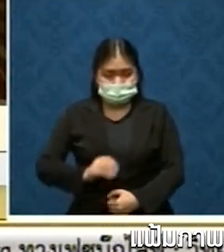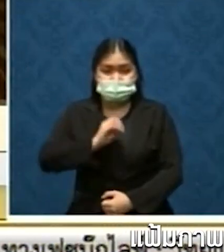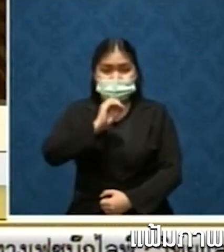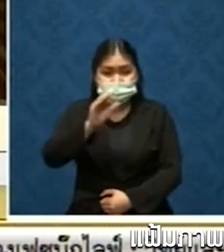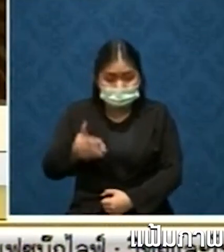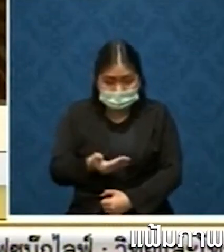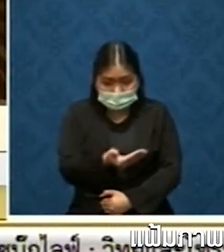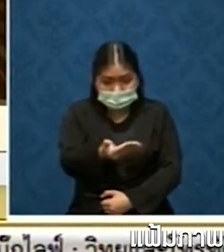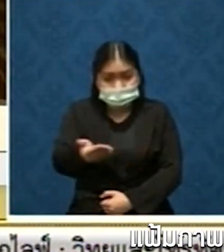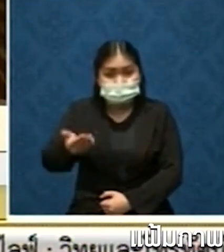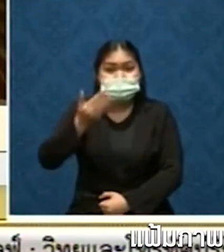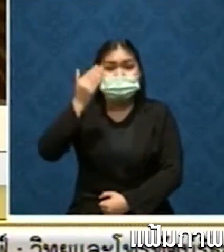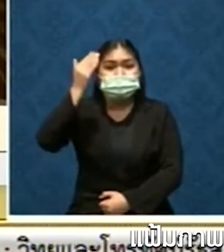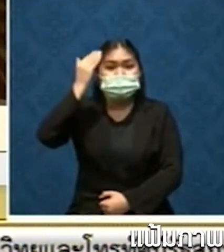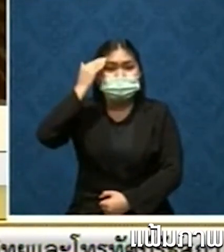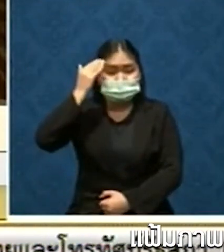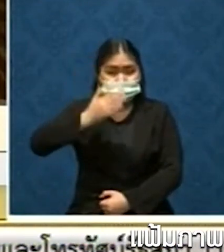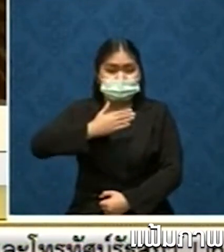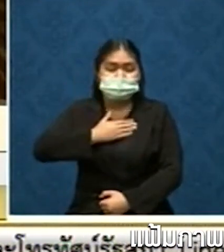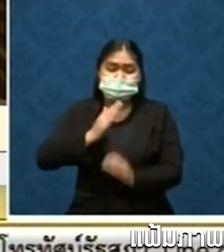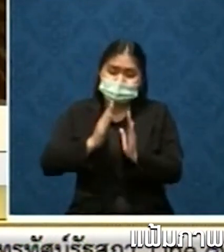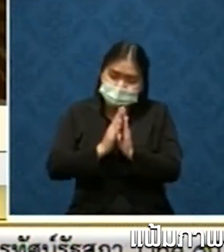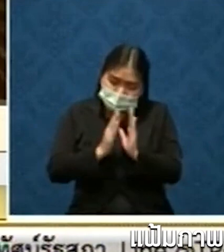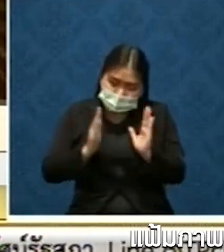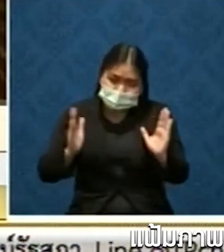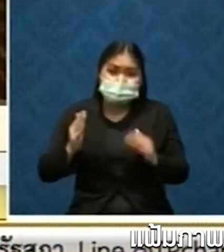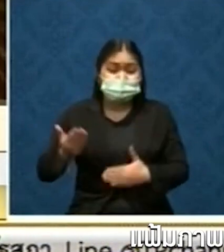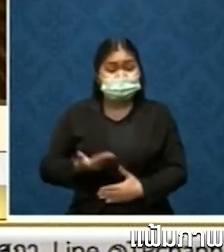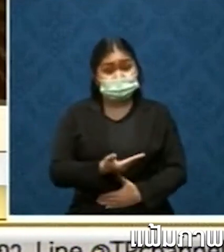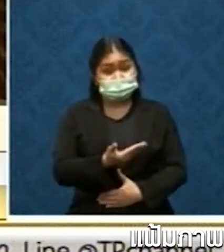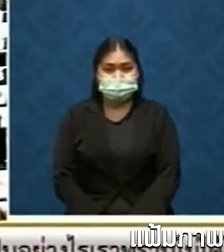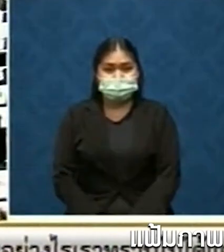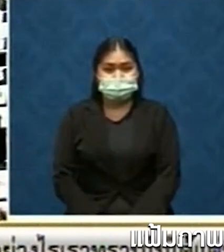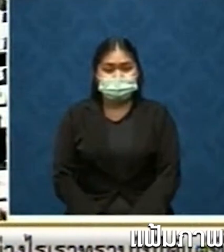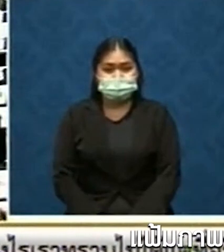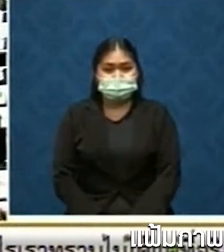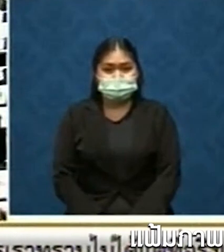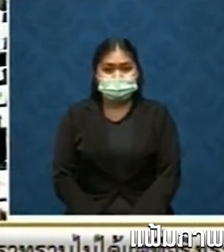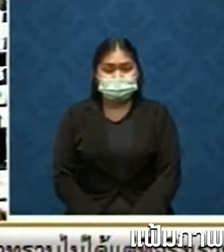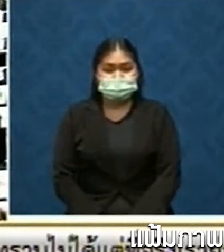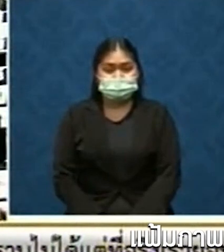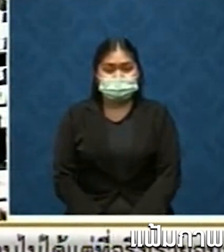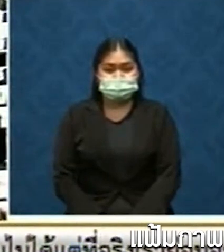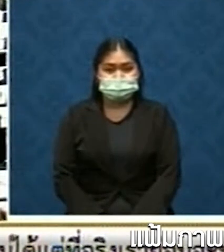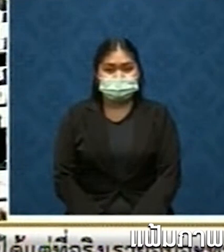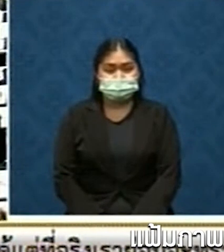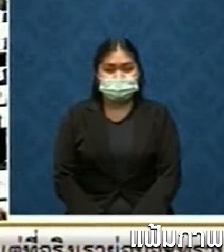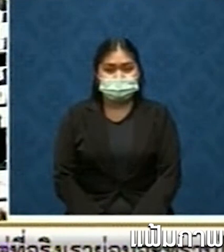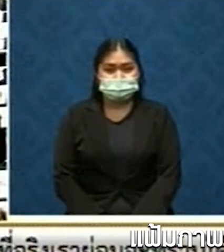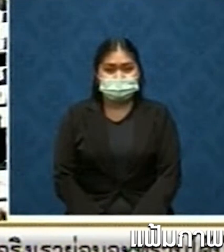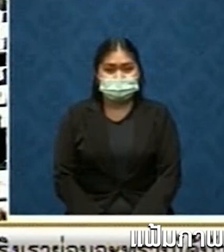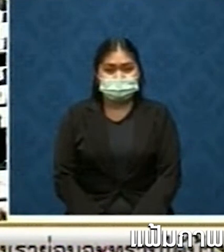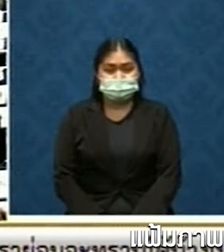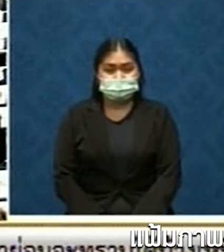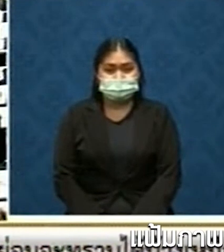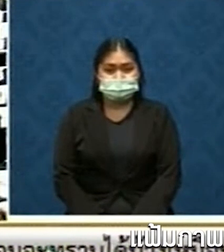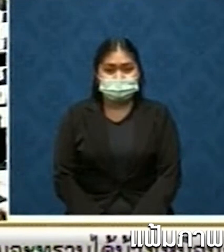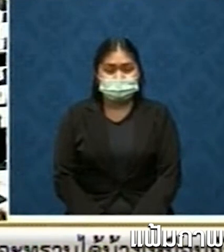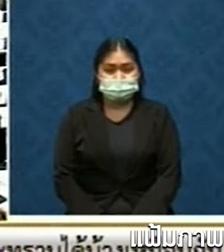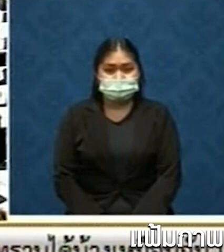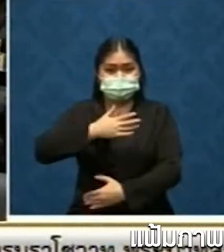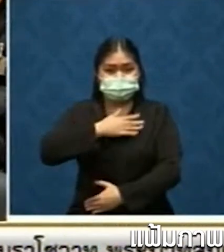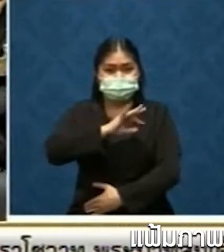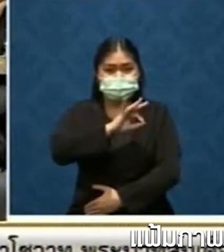ากและจะต้องเป็นการเปลี่ยนแปลงของนักการเมืองด้วยนะคะเป็นการเปลี่ยนแปลงของวิธีการบริหารจัดการบ้านเมืองด้ว